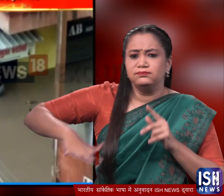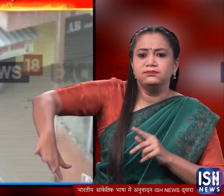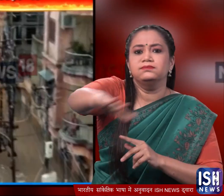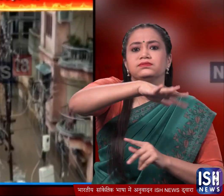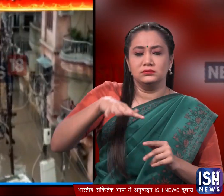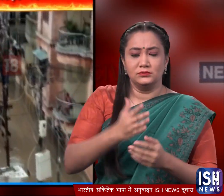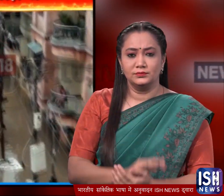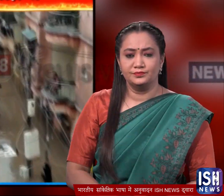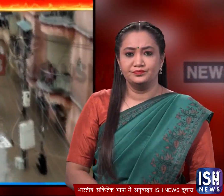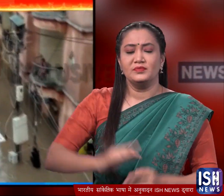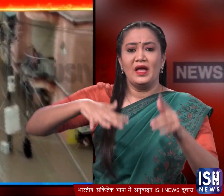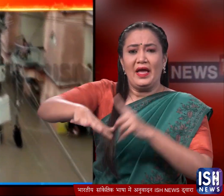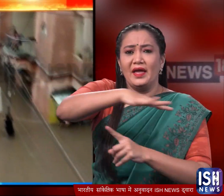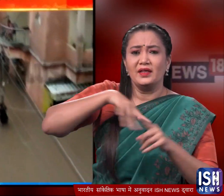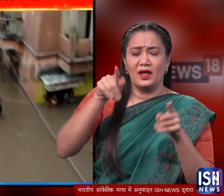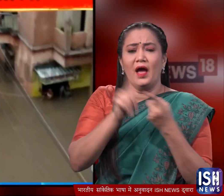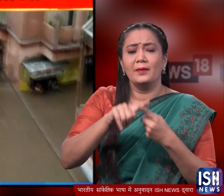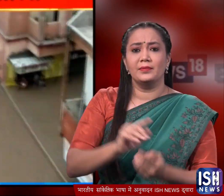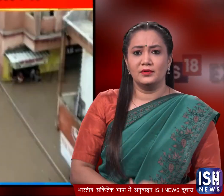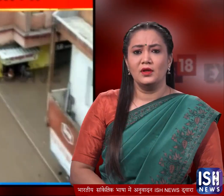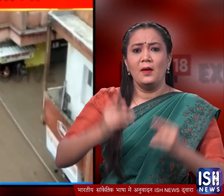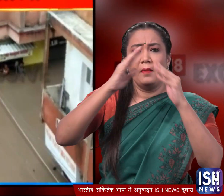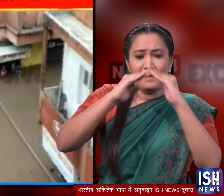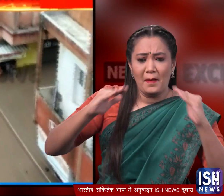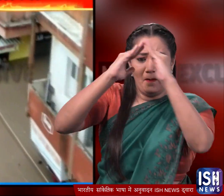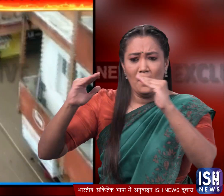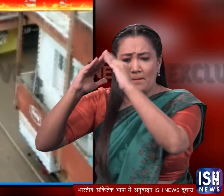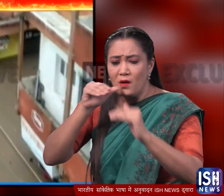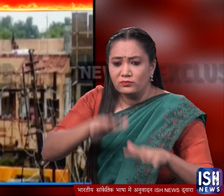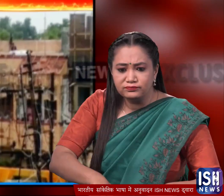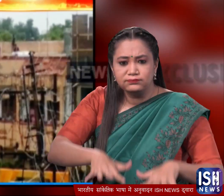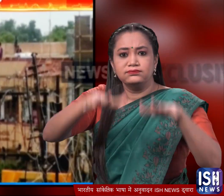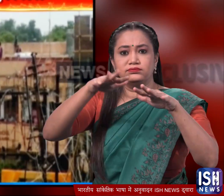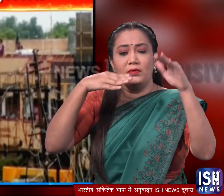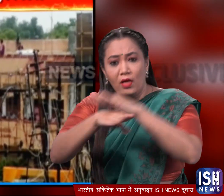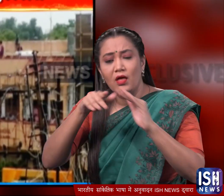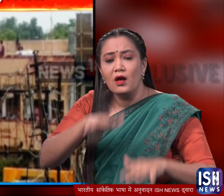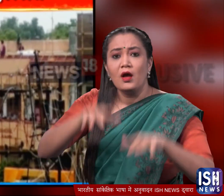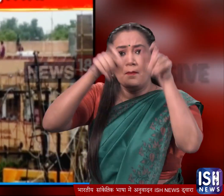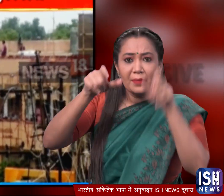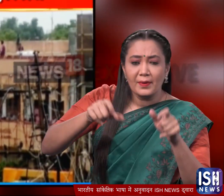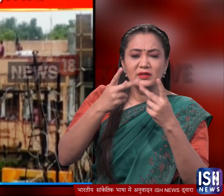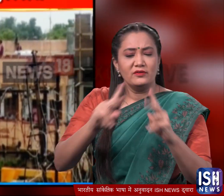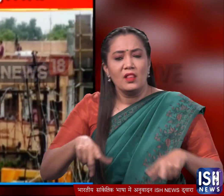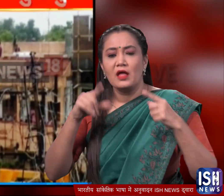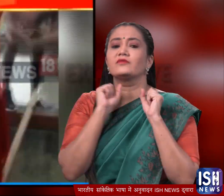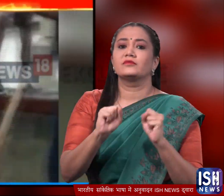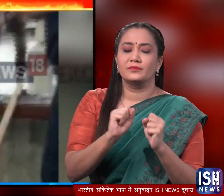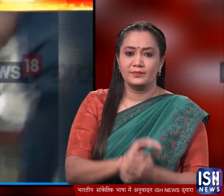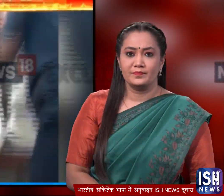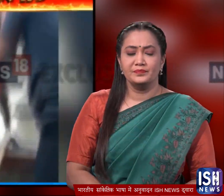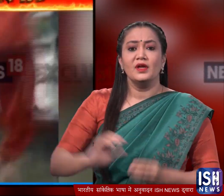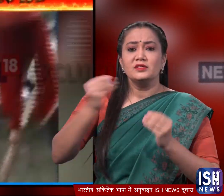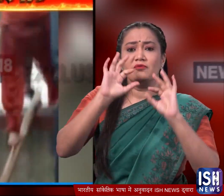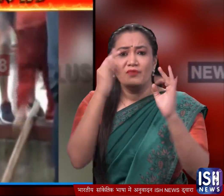कब्जा दिखा। वहां के एक इलाके से सामने आई एक तस्वीर में कई मकान पानी में डूबे नजर आए और इन मकानों में रहने वाले लोगों की जान पर बनाई।